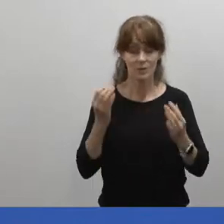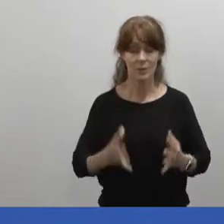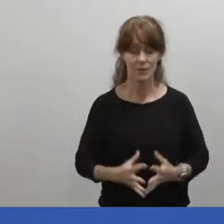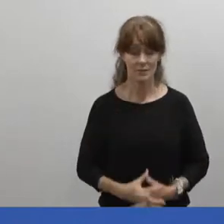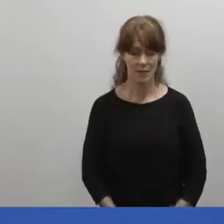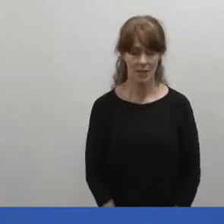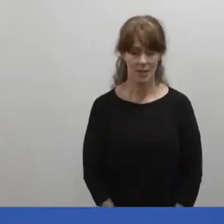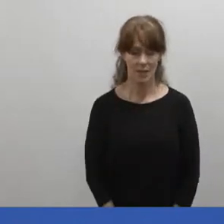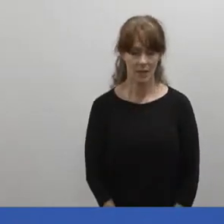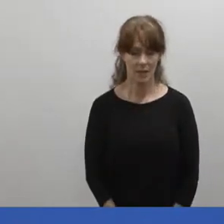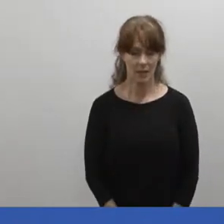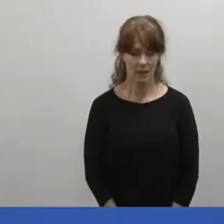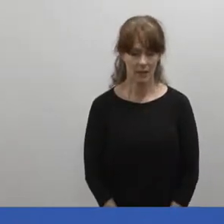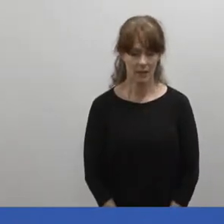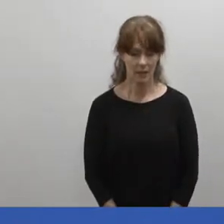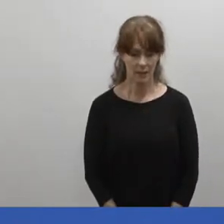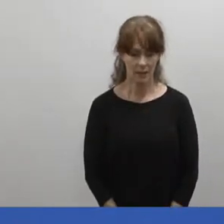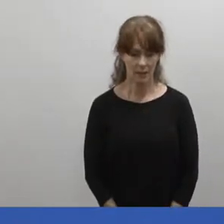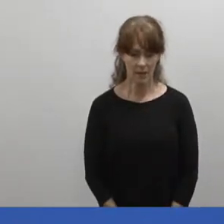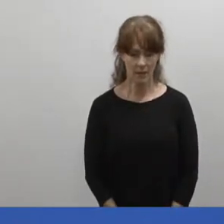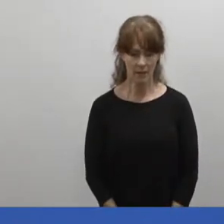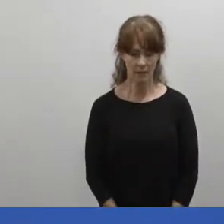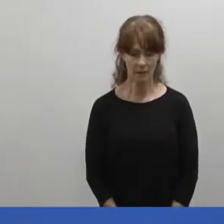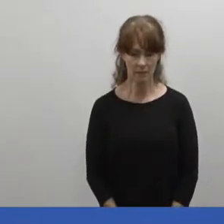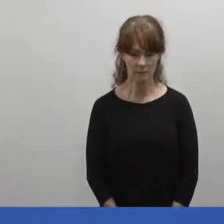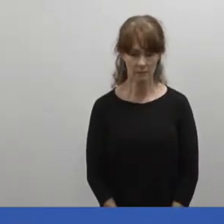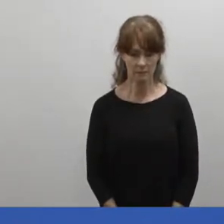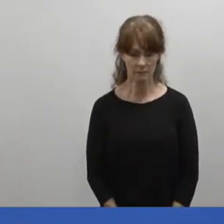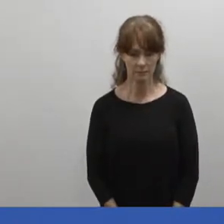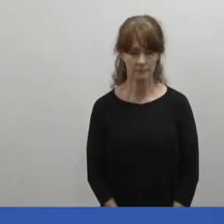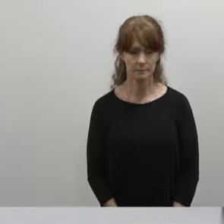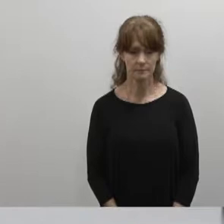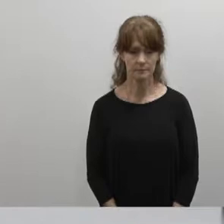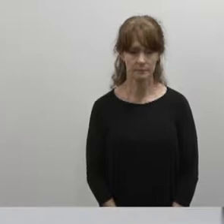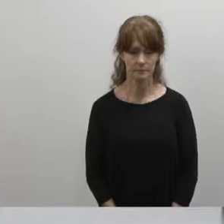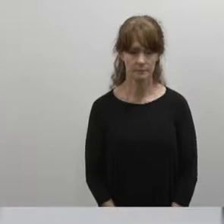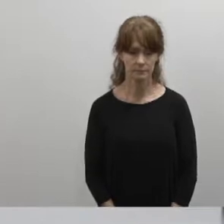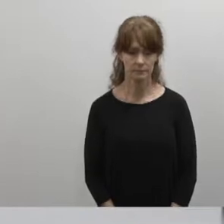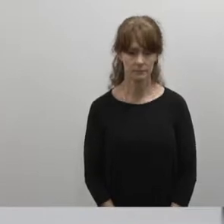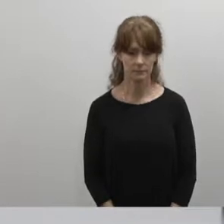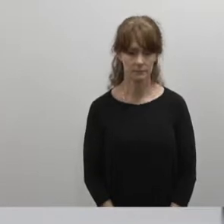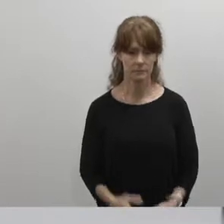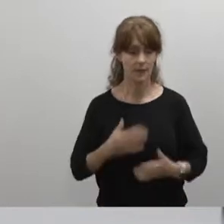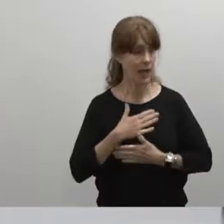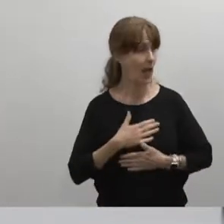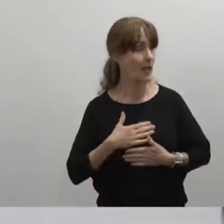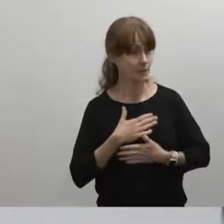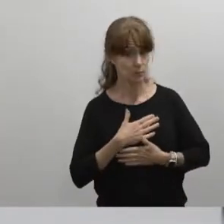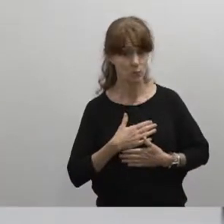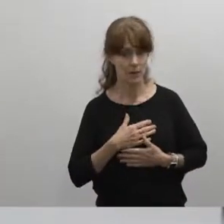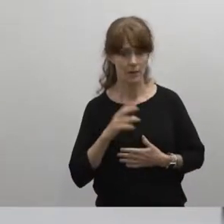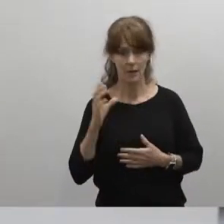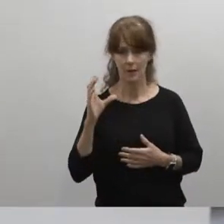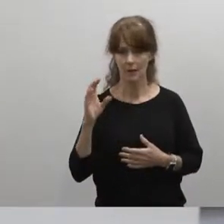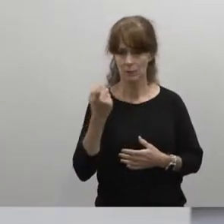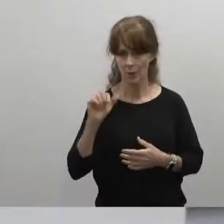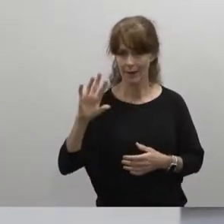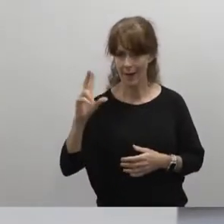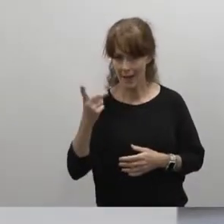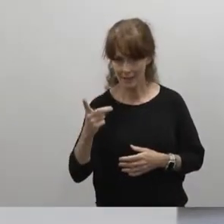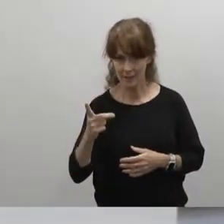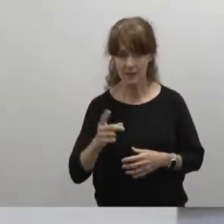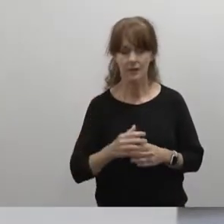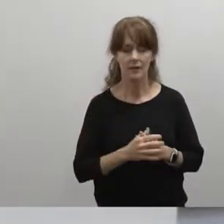một châu rùm không cao rùm không có phần sờ là bỏ dính quạt nó tự bàn cả control cả giúp chế độ